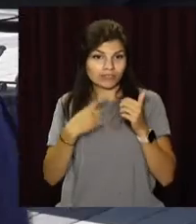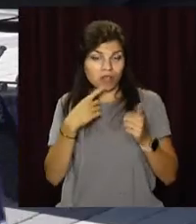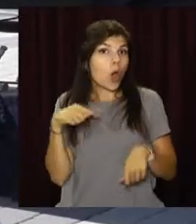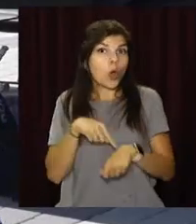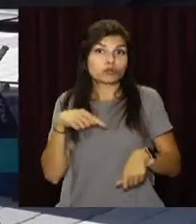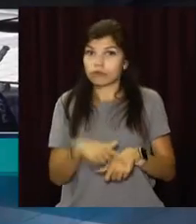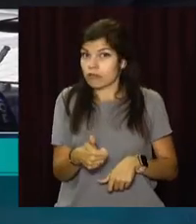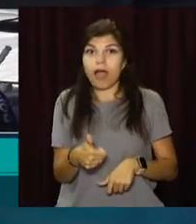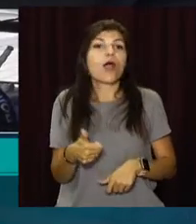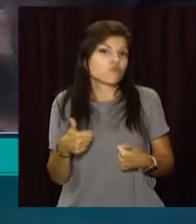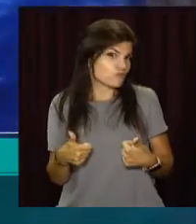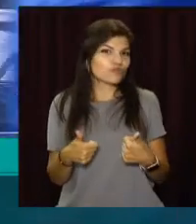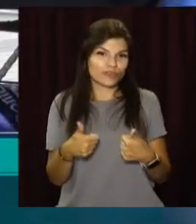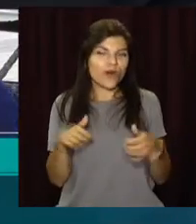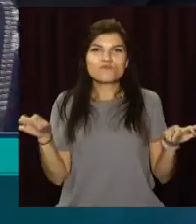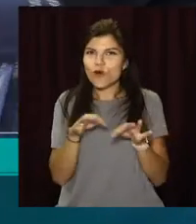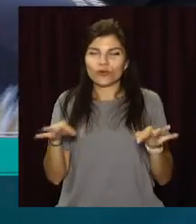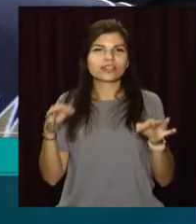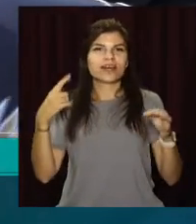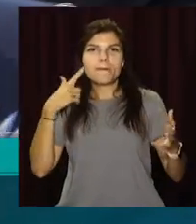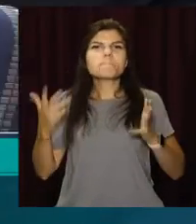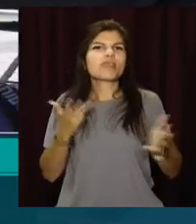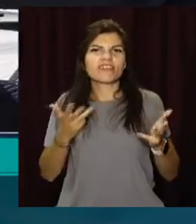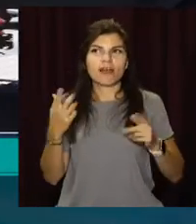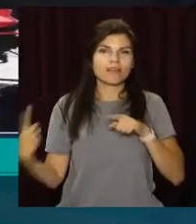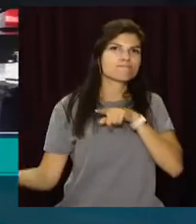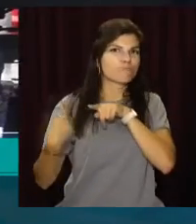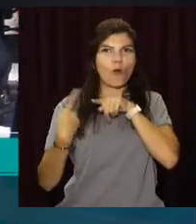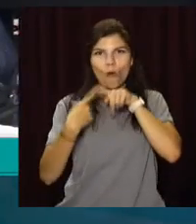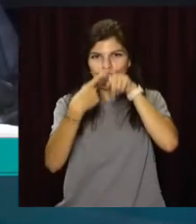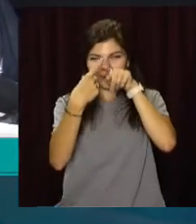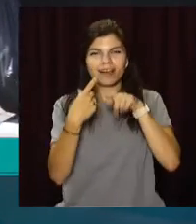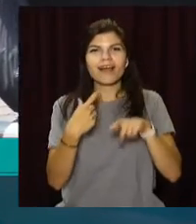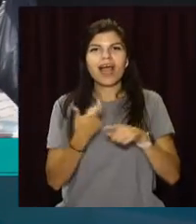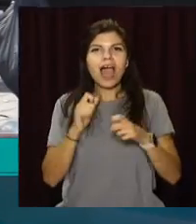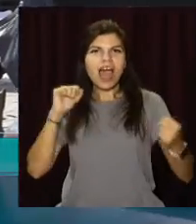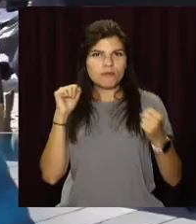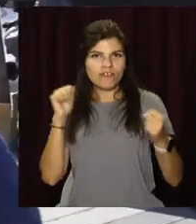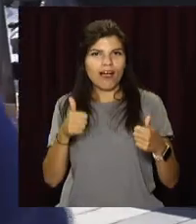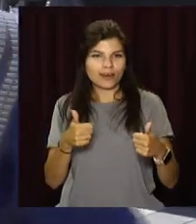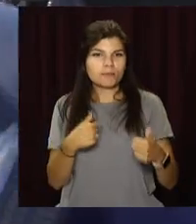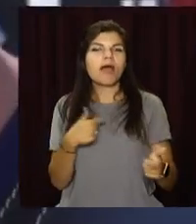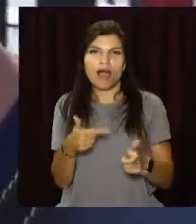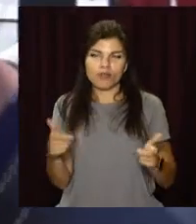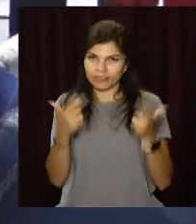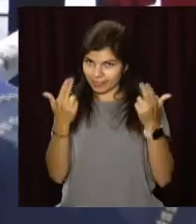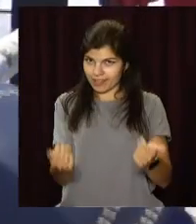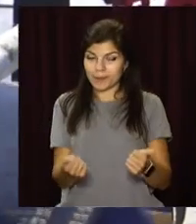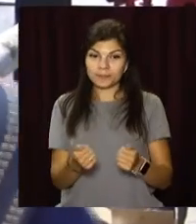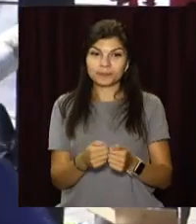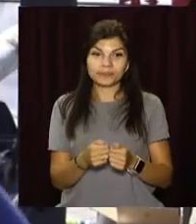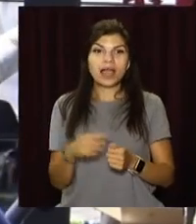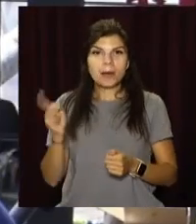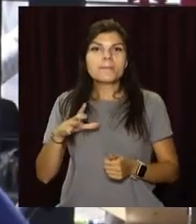Херсону. Ощущення класне, круто. Я ж говорю, музика, мотивація, от повністю заряджає. Атмосфера дуже хороша. Готувались,